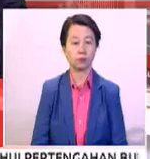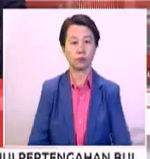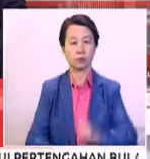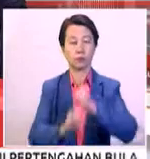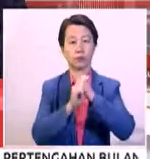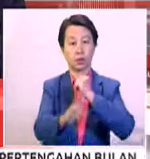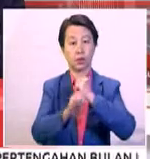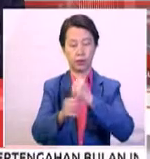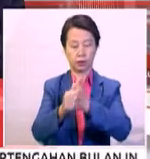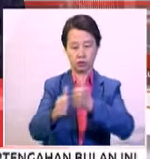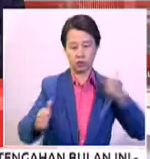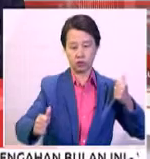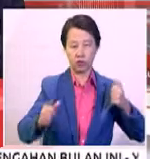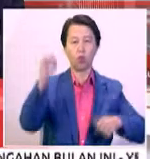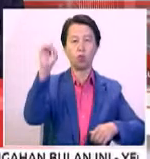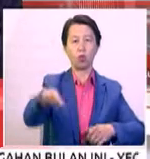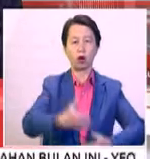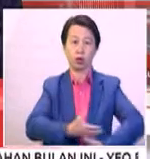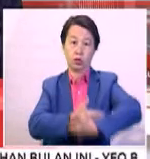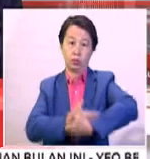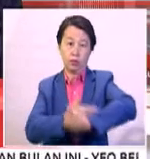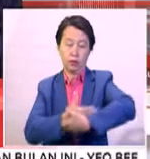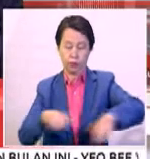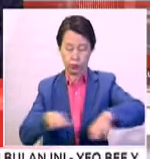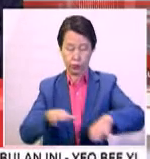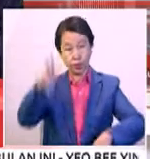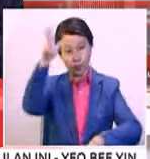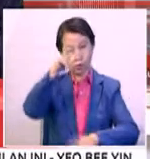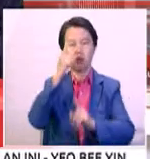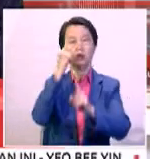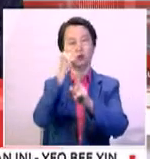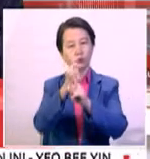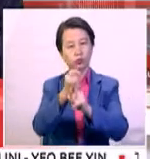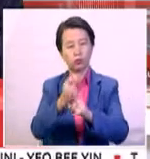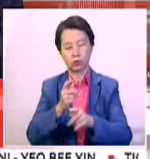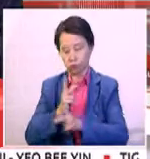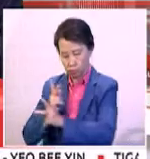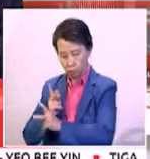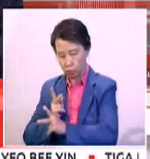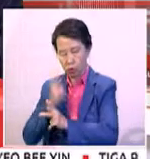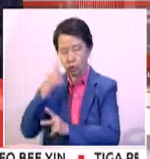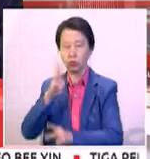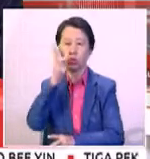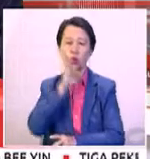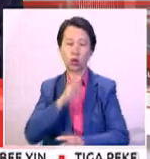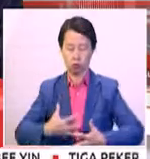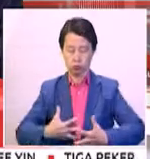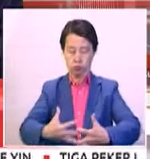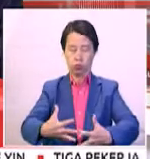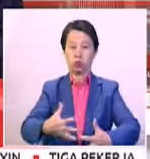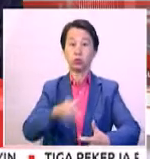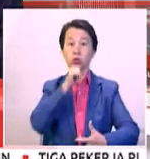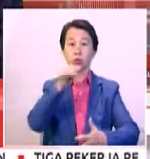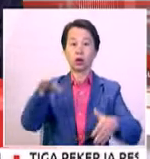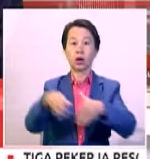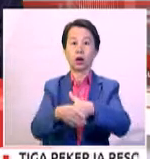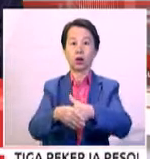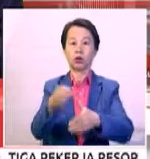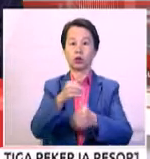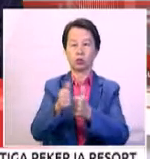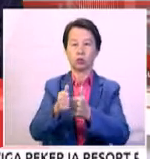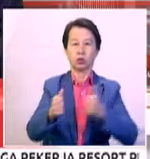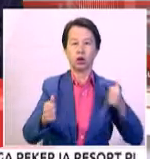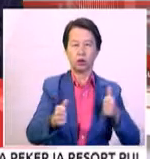Kempen bagi mencegah pembuangan bayi yang dilaksanakan kerajaan bertujuan memberikan perlindungan kepada wanita hamil yang tidak berkahwin dan